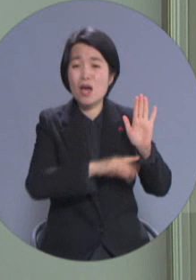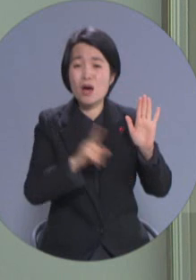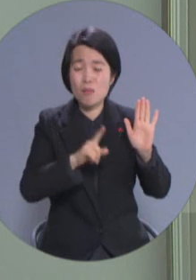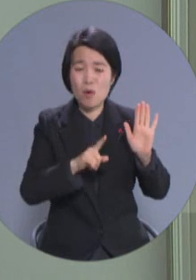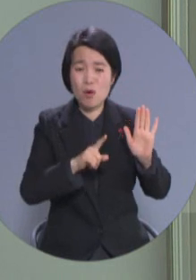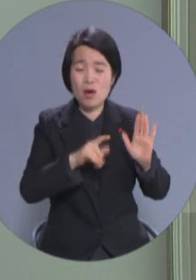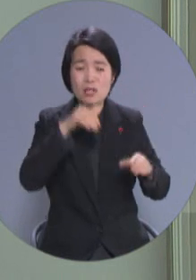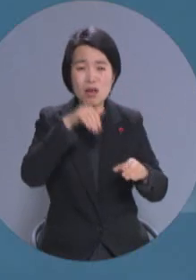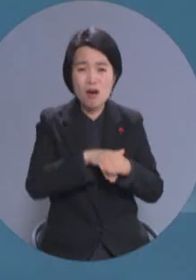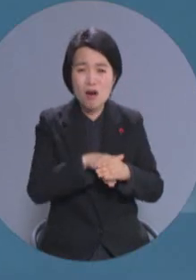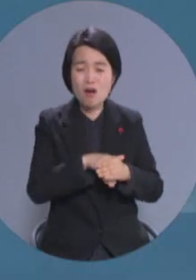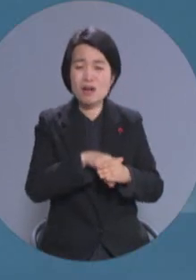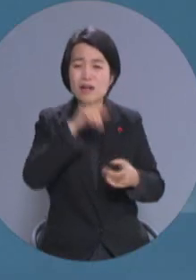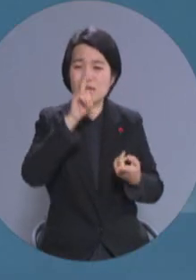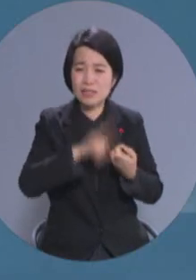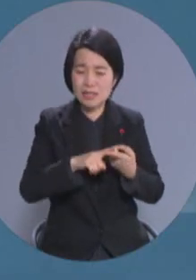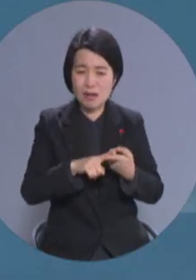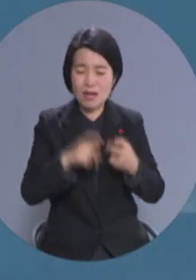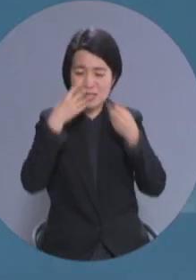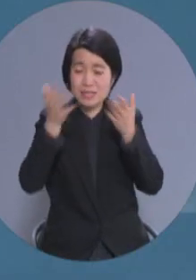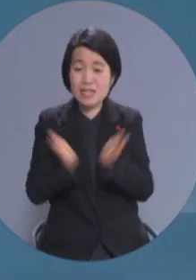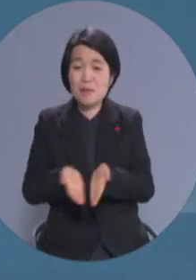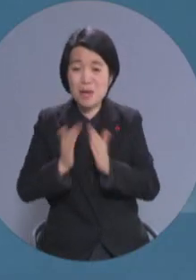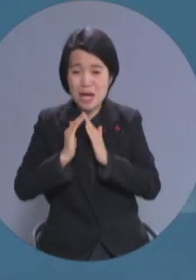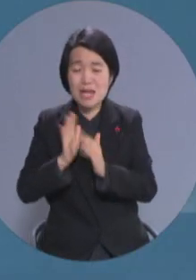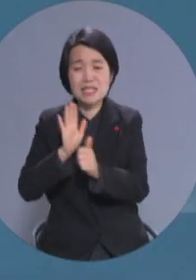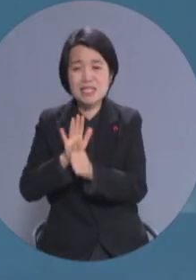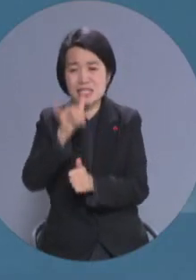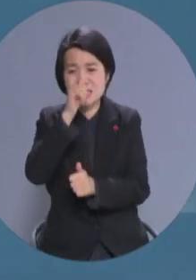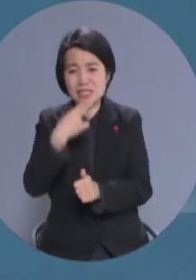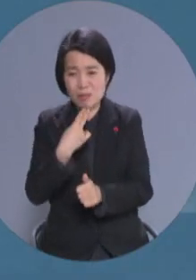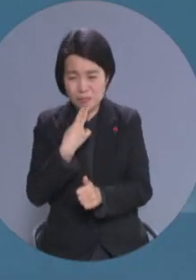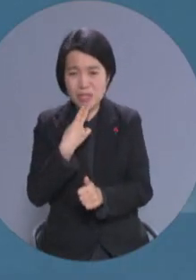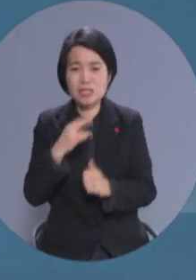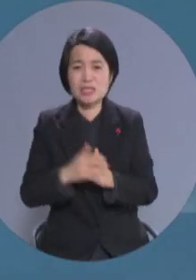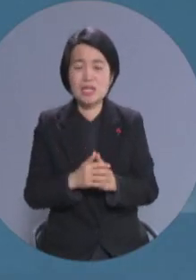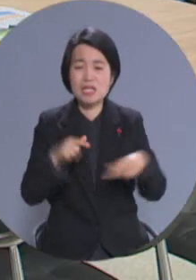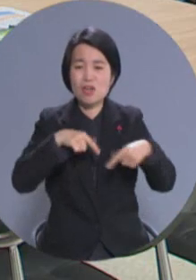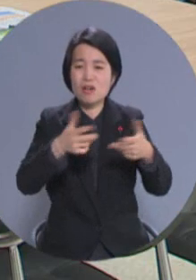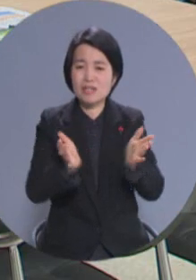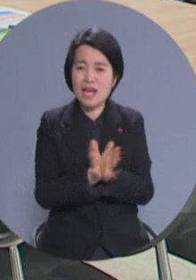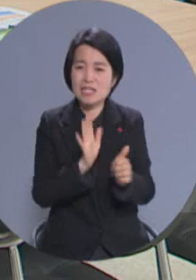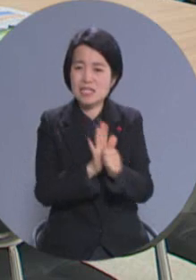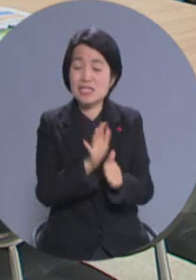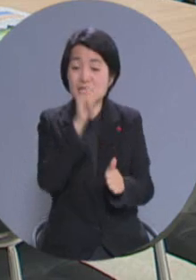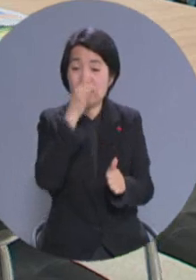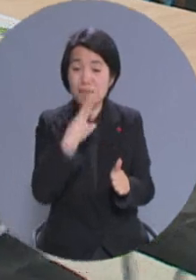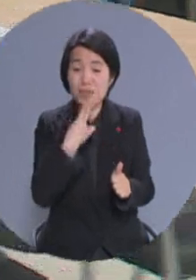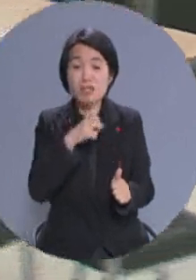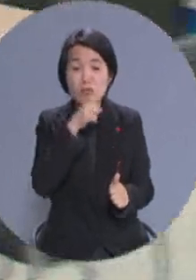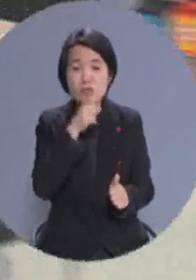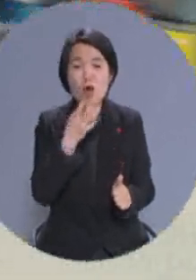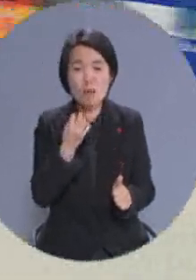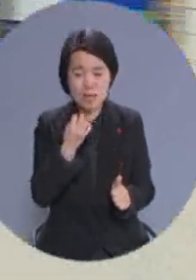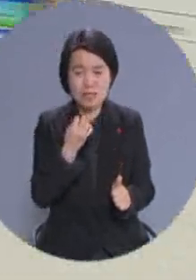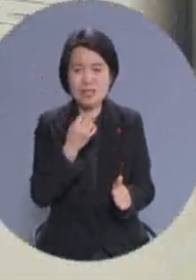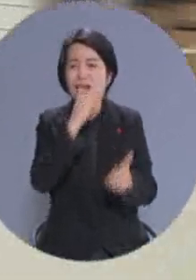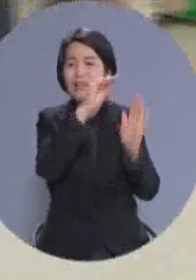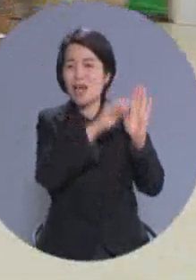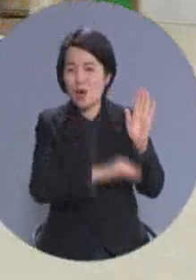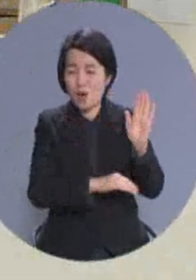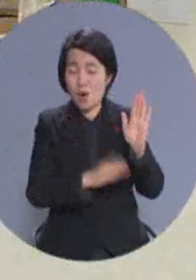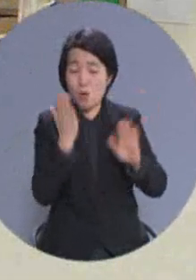총선의 성격과 신당에 대한 지지도 정당 지지율 등에 대한 여론 조사 결과가 포함됐습니다 공직